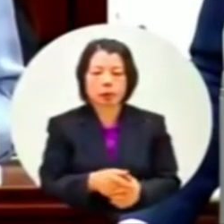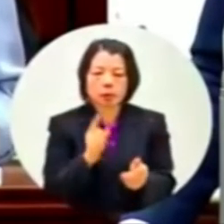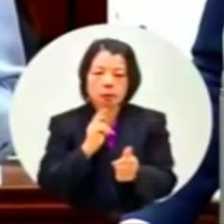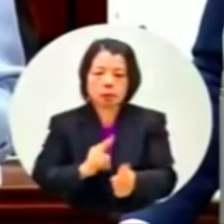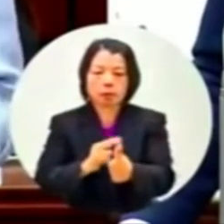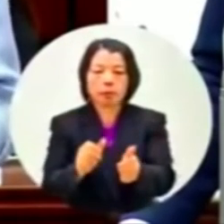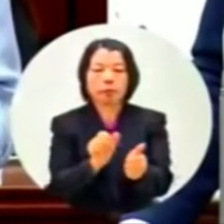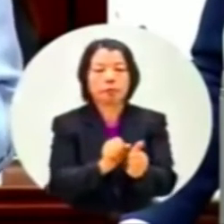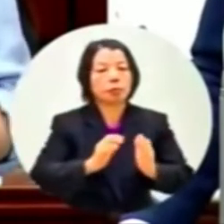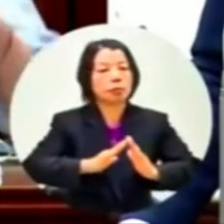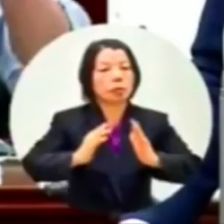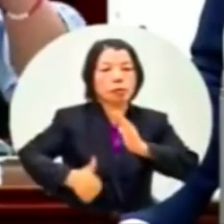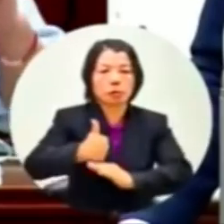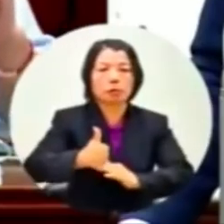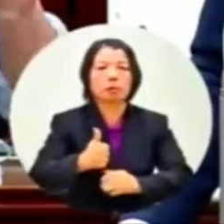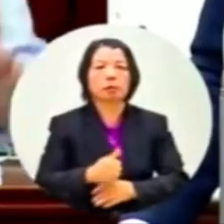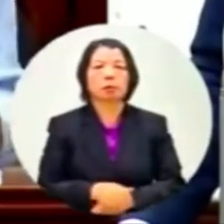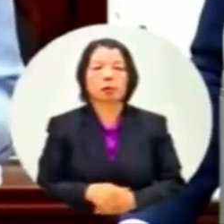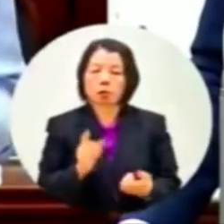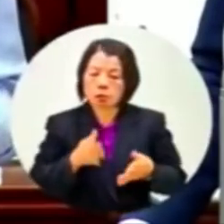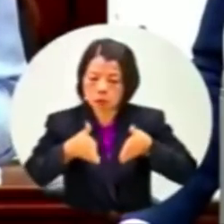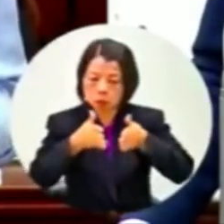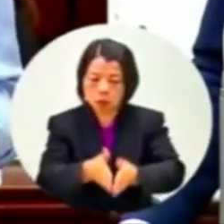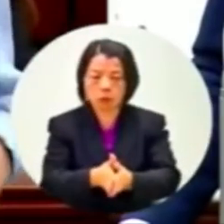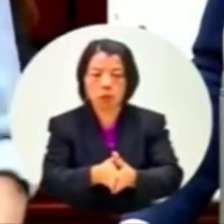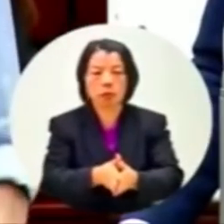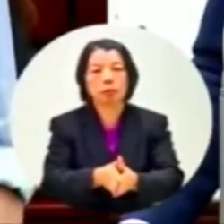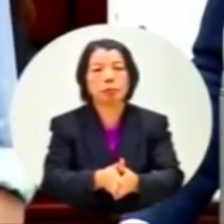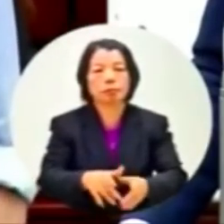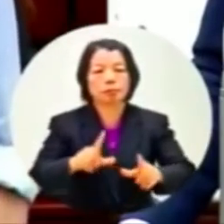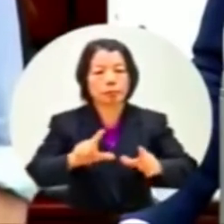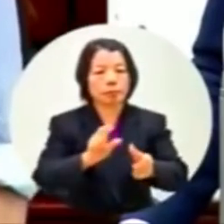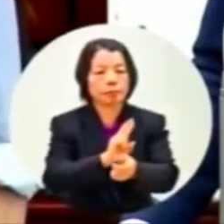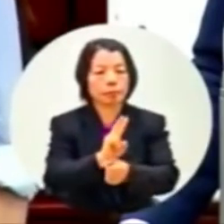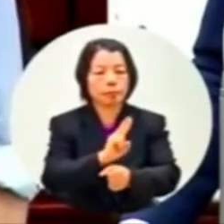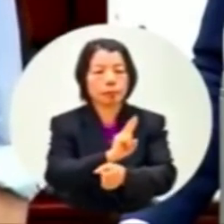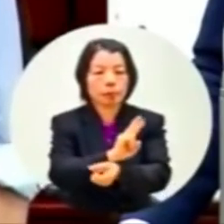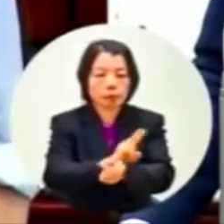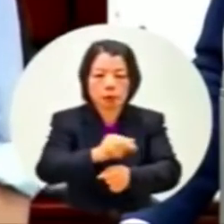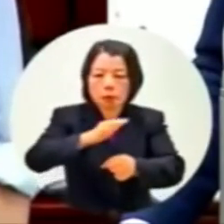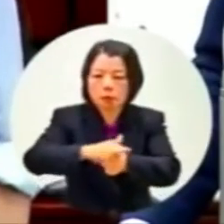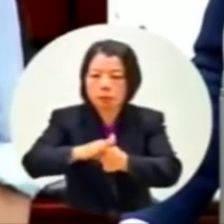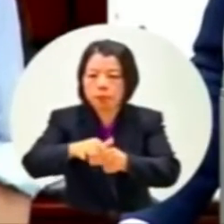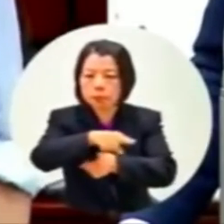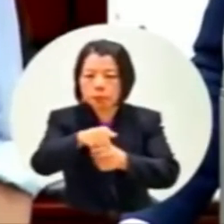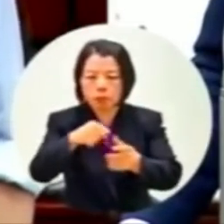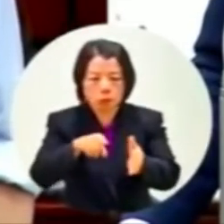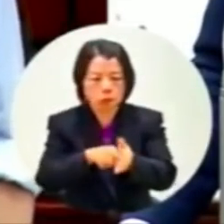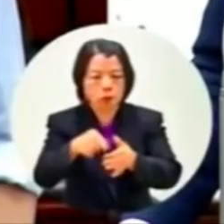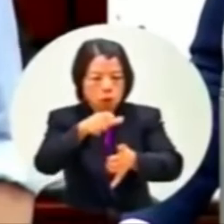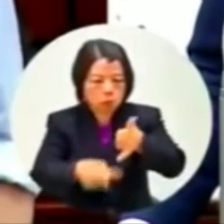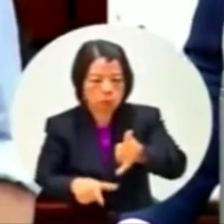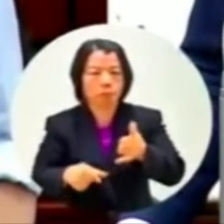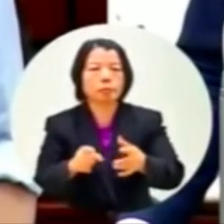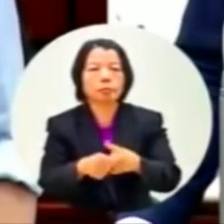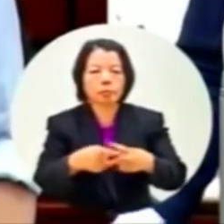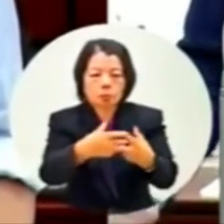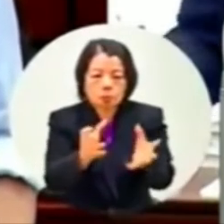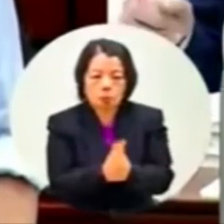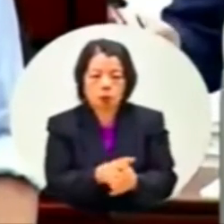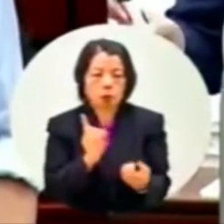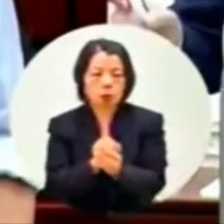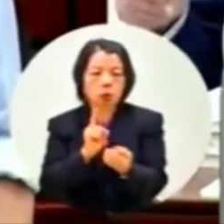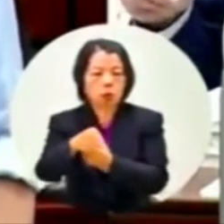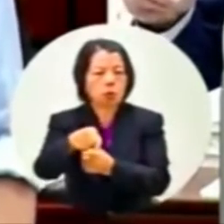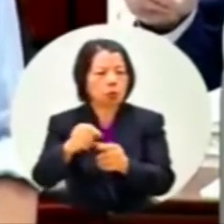迁村成立一个专案小组，因为我觉得这个案子再拖下去，对高雄、对大林埔都不公平。 对，